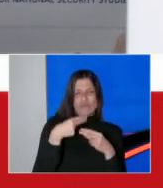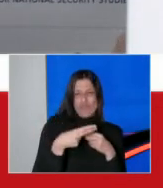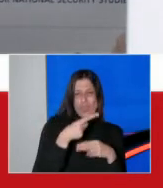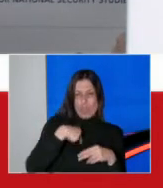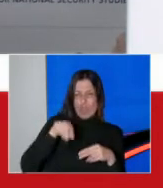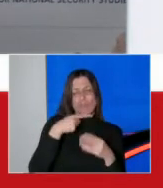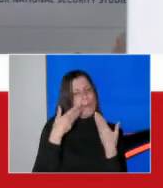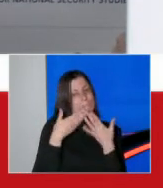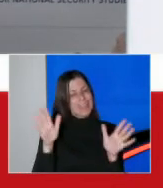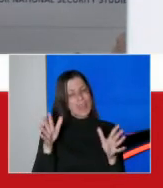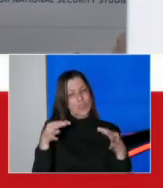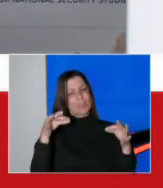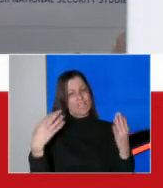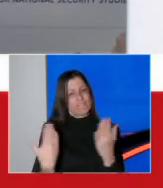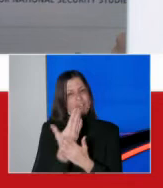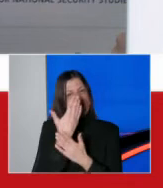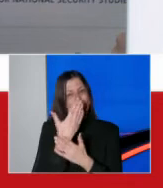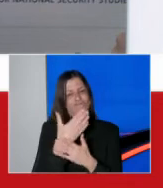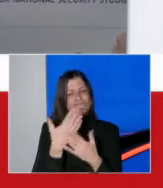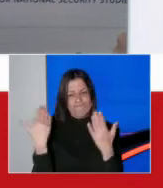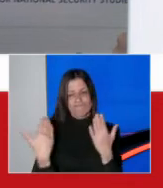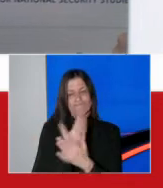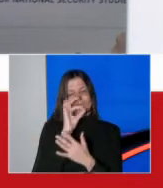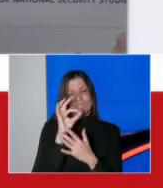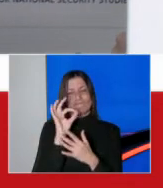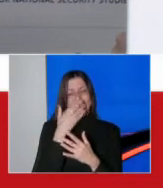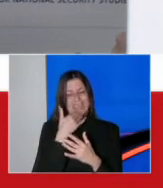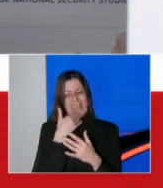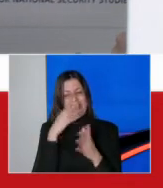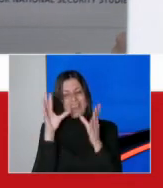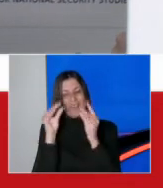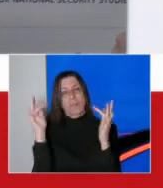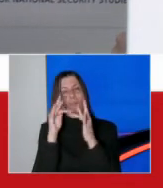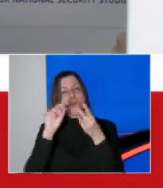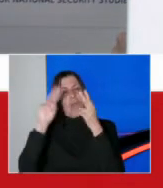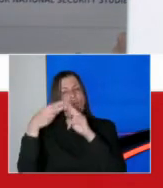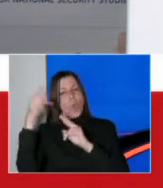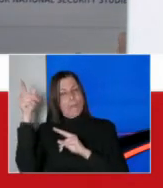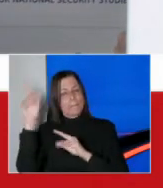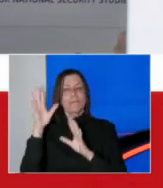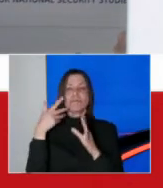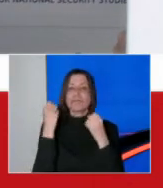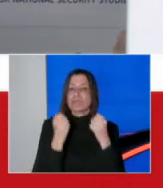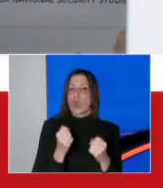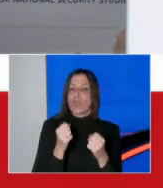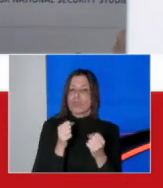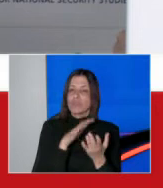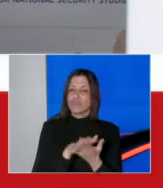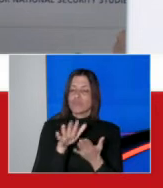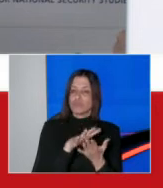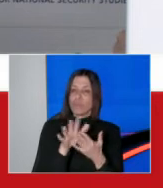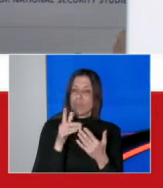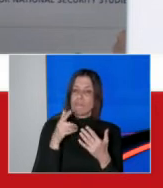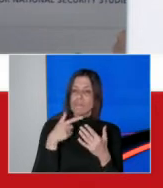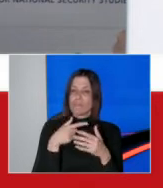שלנו, ופתחנו דף חדש ורענן בין ישראל לעולם. בביטחון השוטף